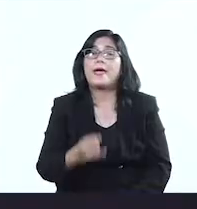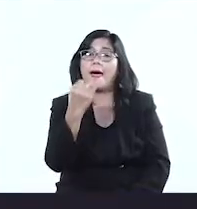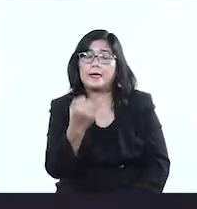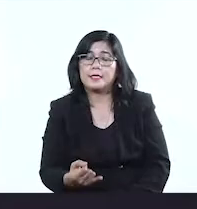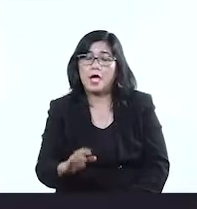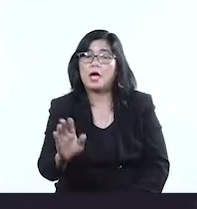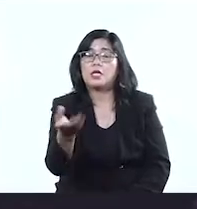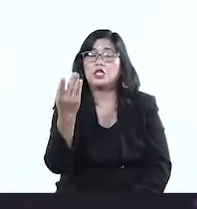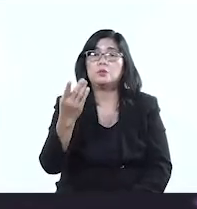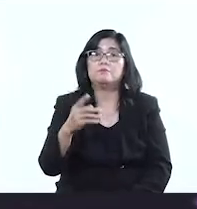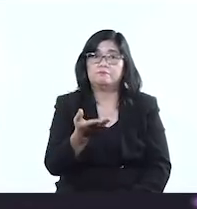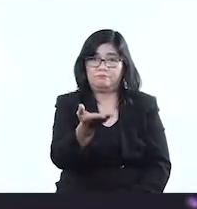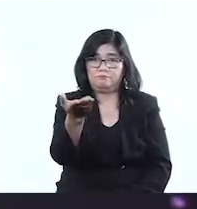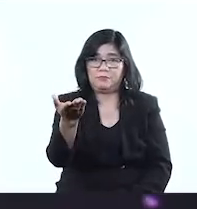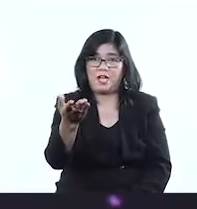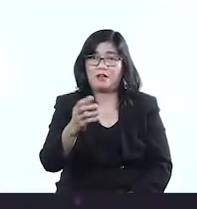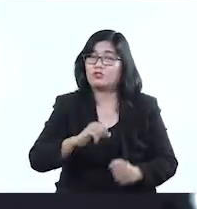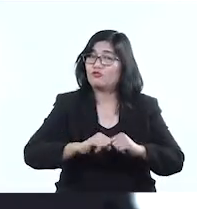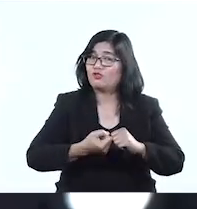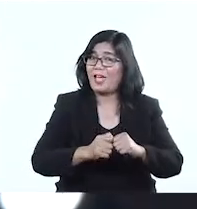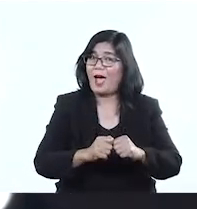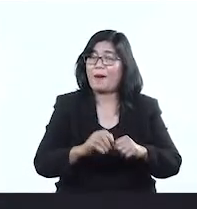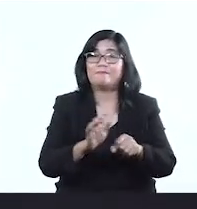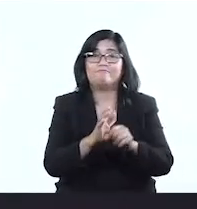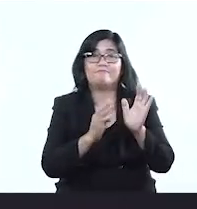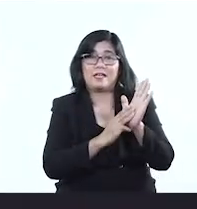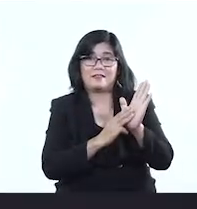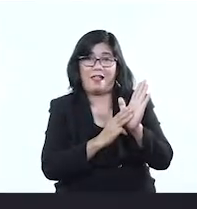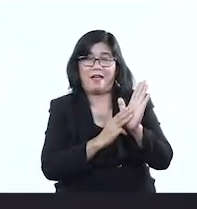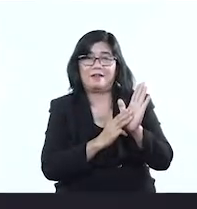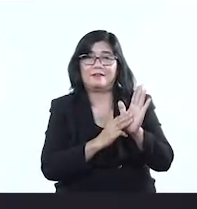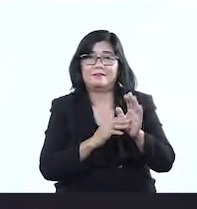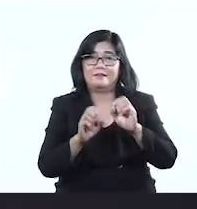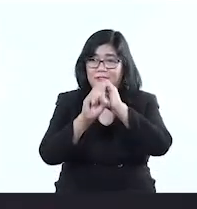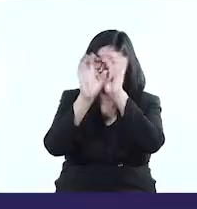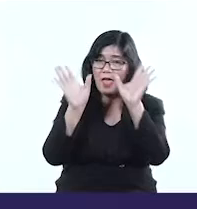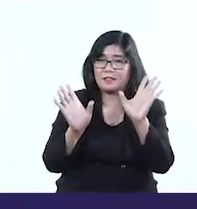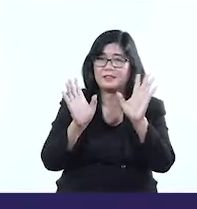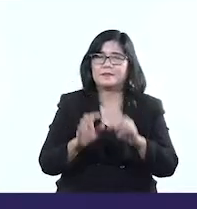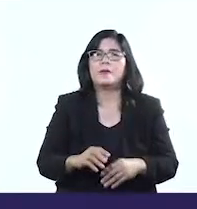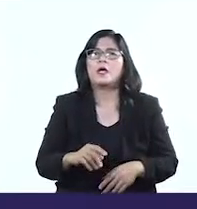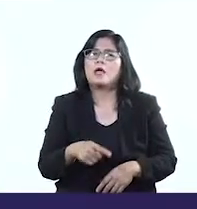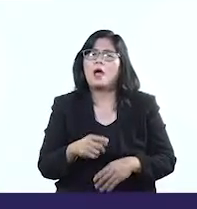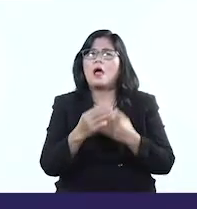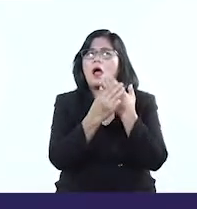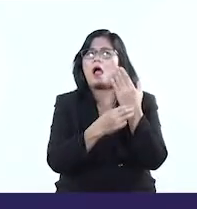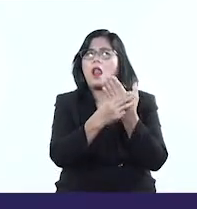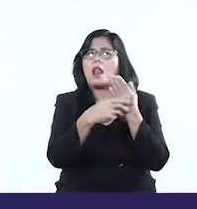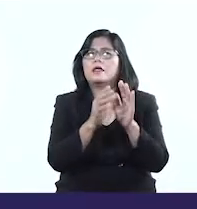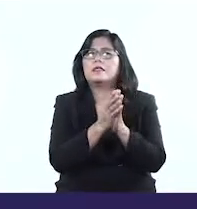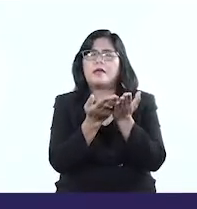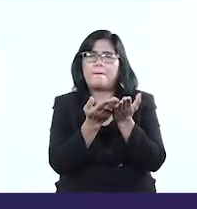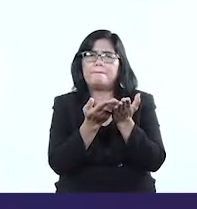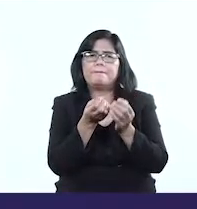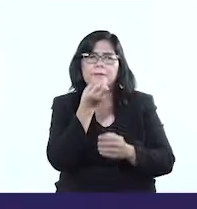hidup sudah sendiri yang susah Hai jelas ya Hai banyak kita Bella pernah tua pernah tuh